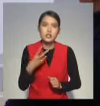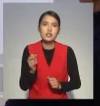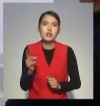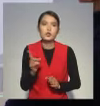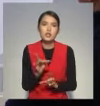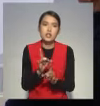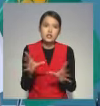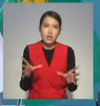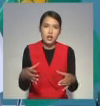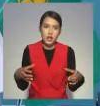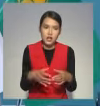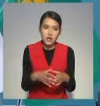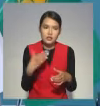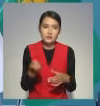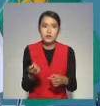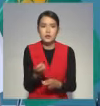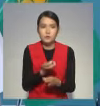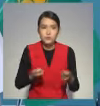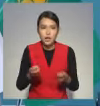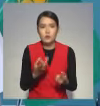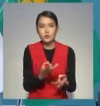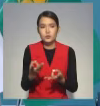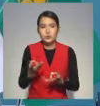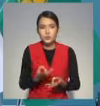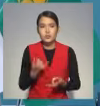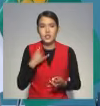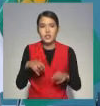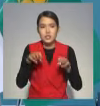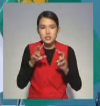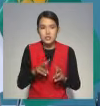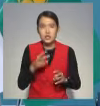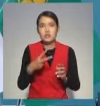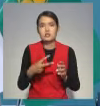тратит свои деньги. За май месяц у нас обучено 6120 человек.